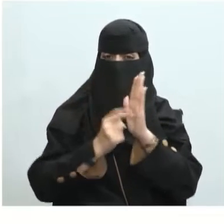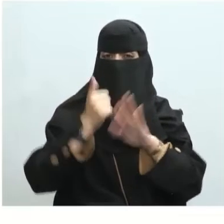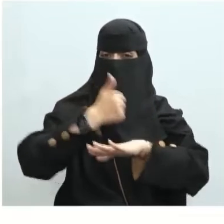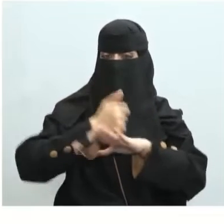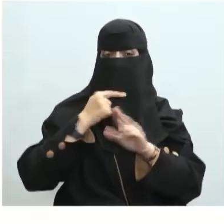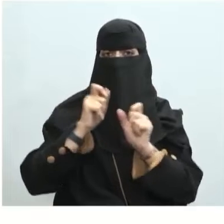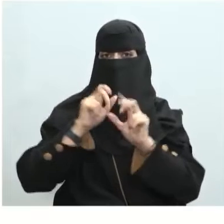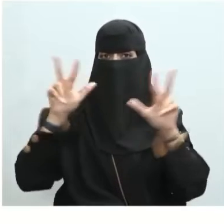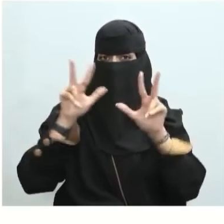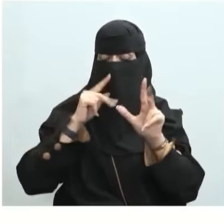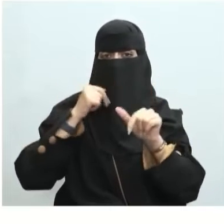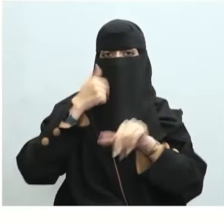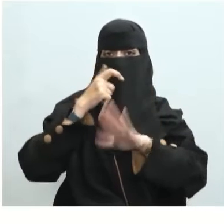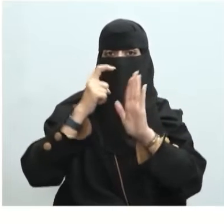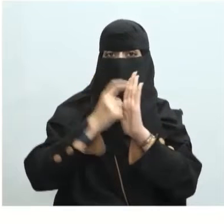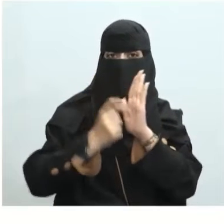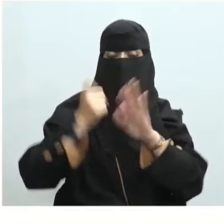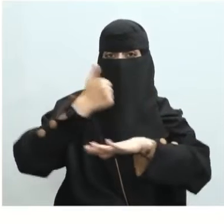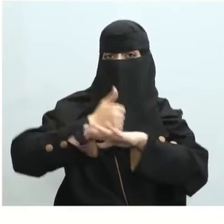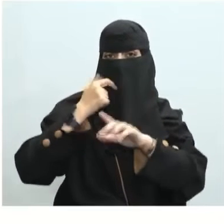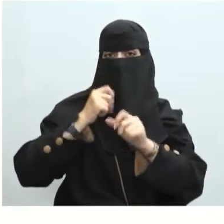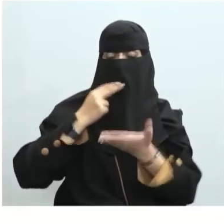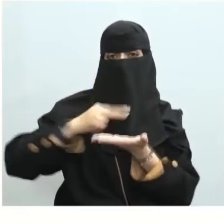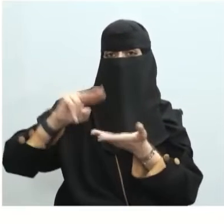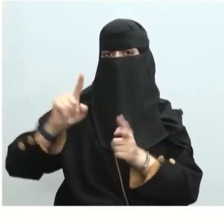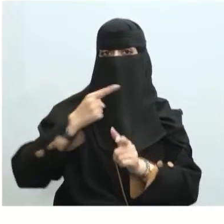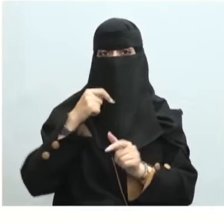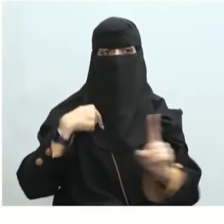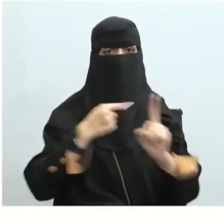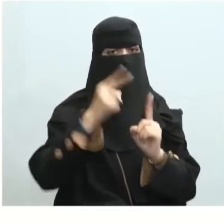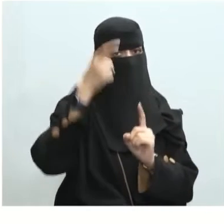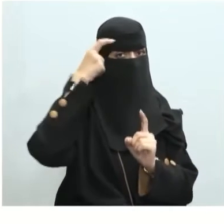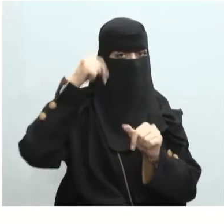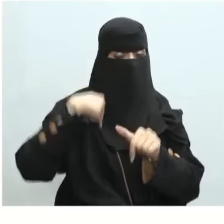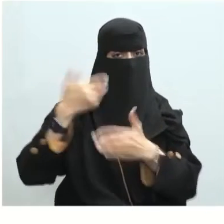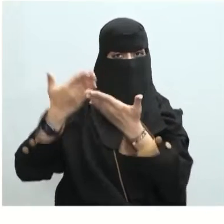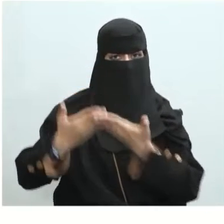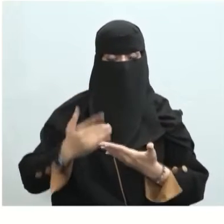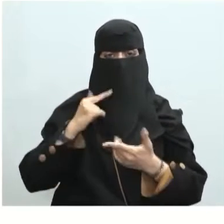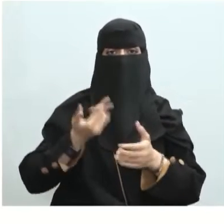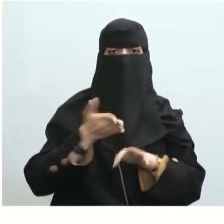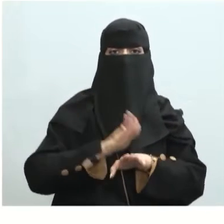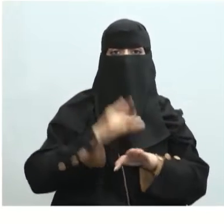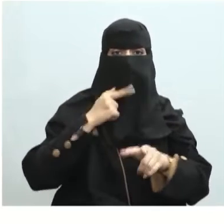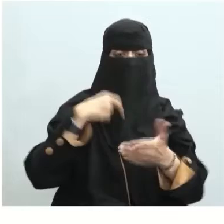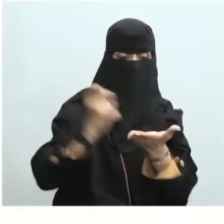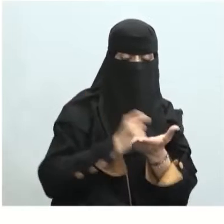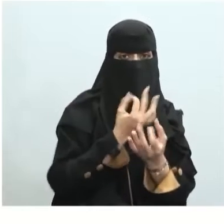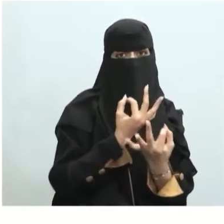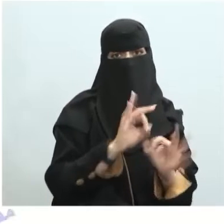الاساسيه للرساله والهدف هنا معرفتك بال هذه العناصر تساعدك على اتقان